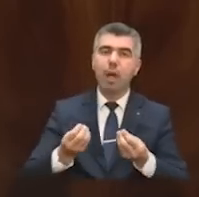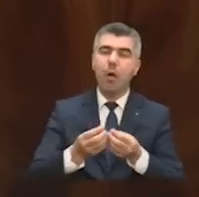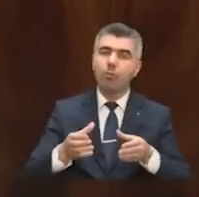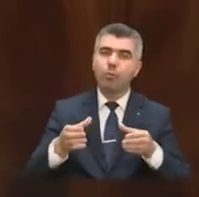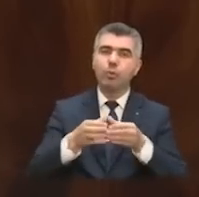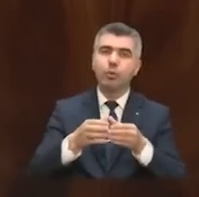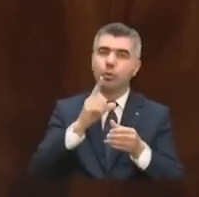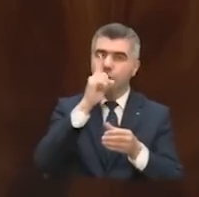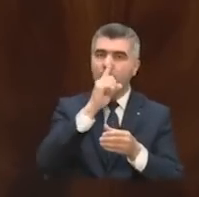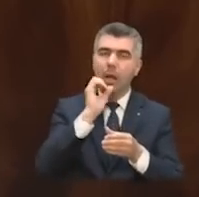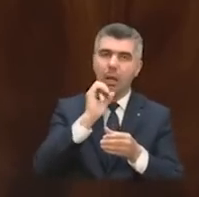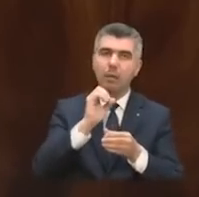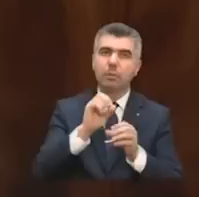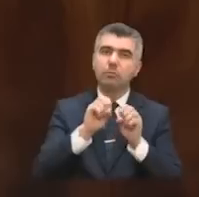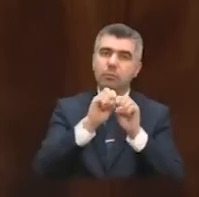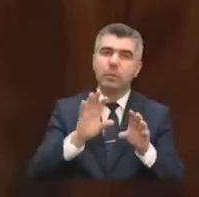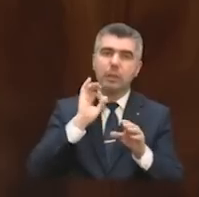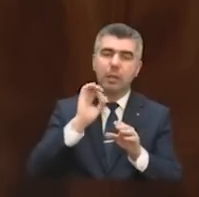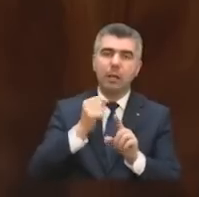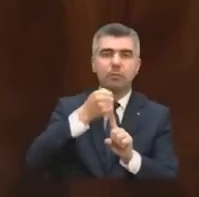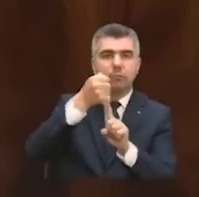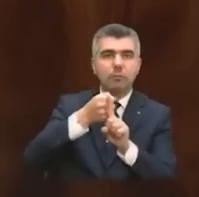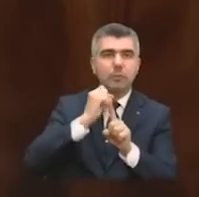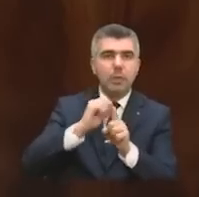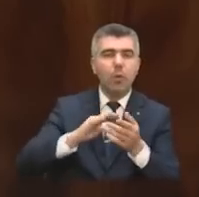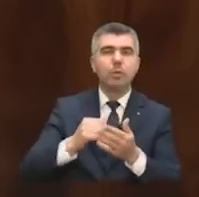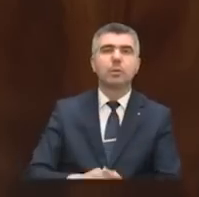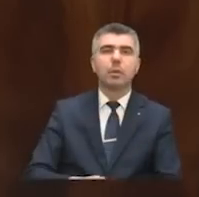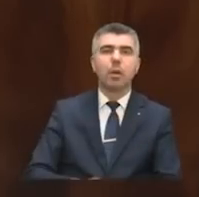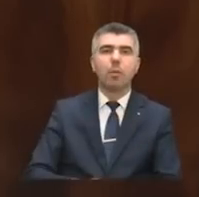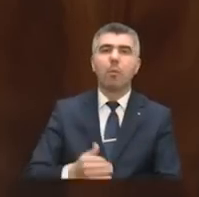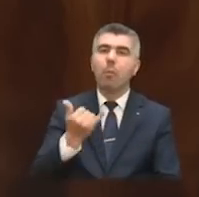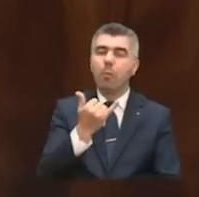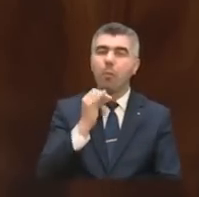شاء الله غادي تعمل المجهود الكبير على الاقل باش هذا الشيء